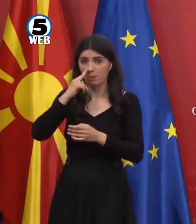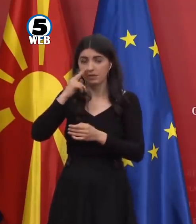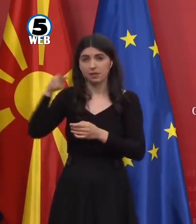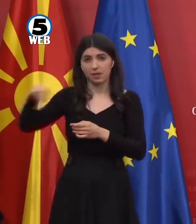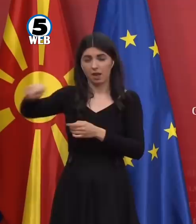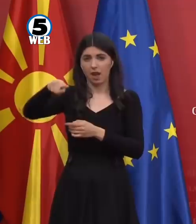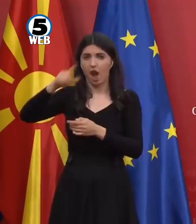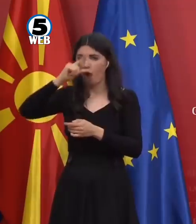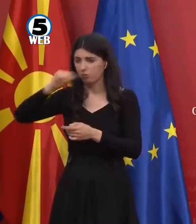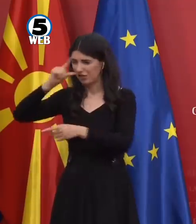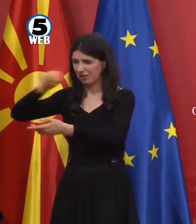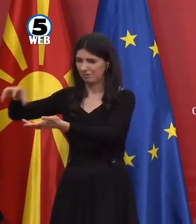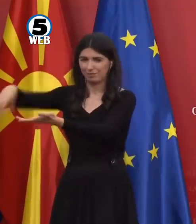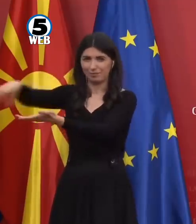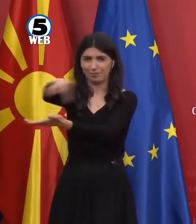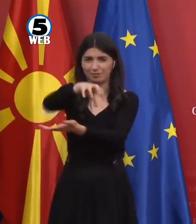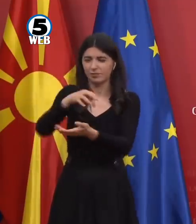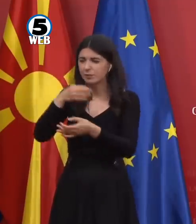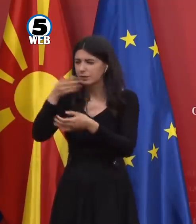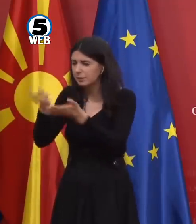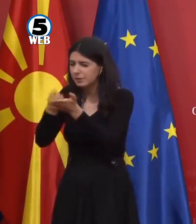Скопските општини, исто така и во